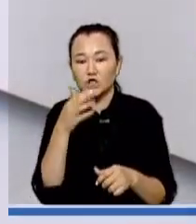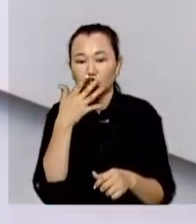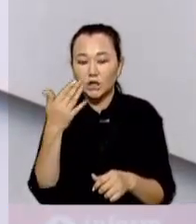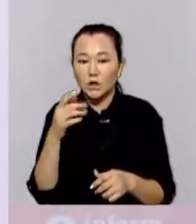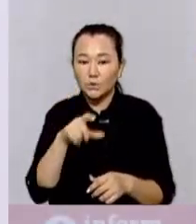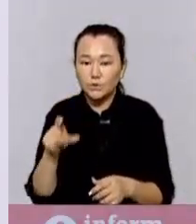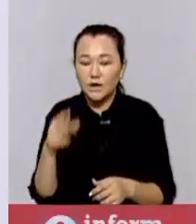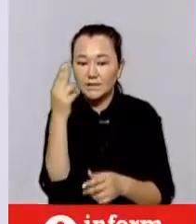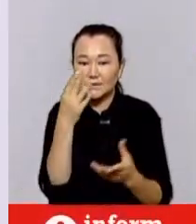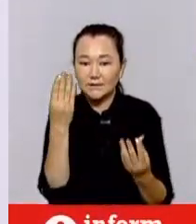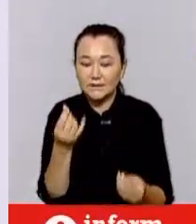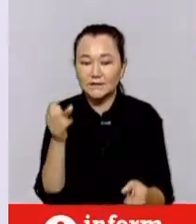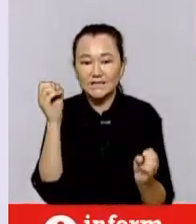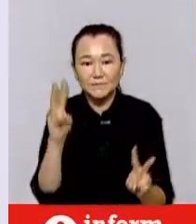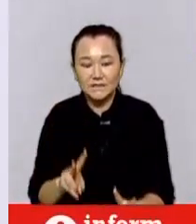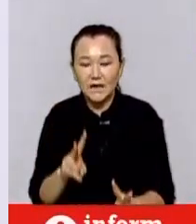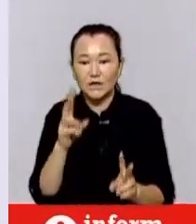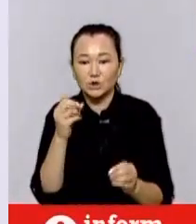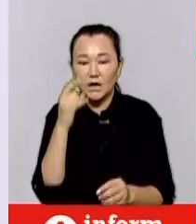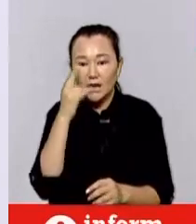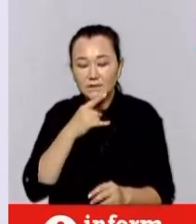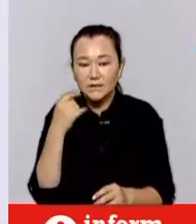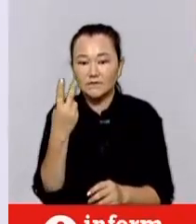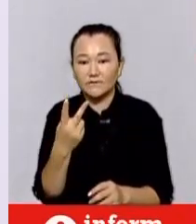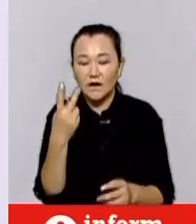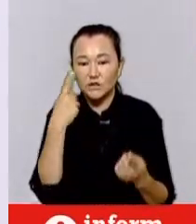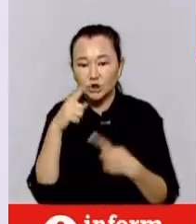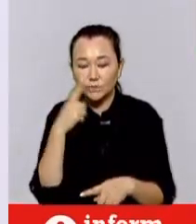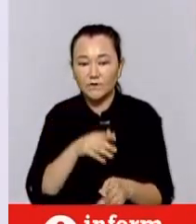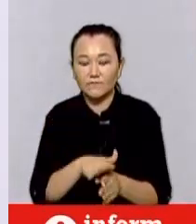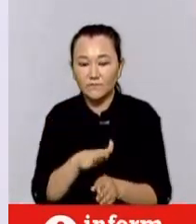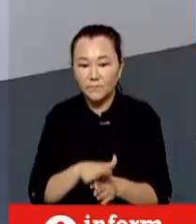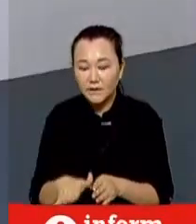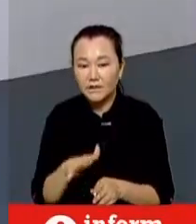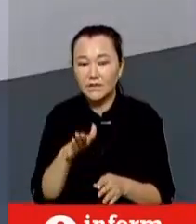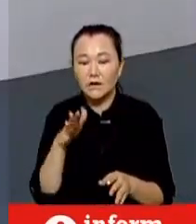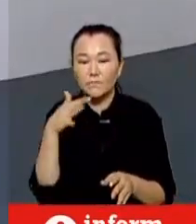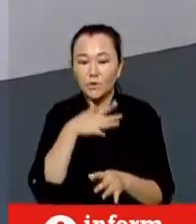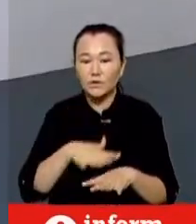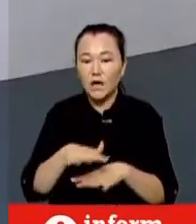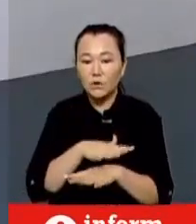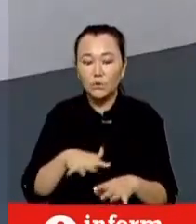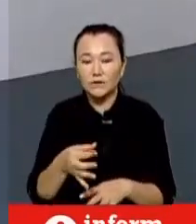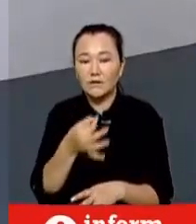өнерпаздар Астана күніне орай арнайы тағы қазақстандық 2 шығарманы орындап, көптің